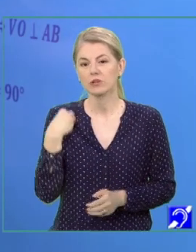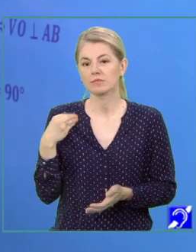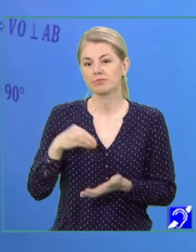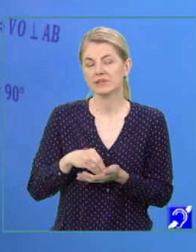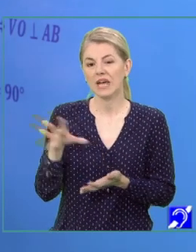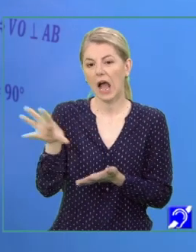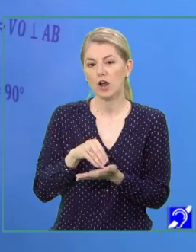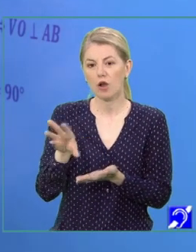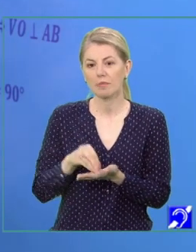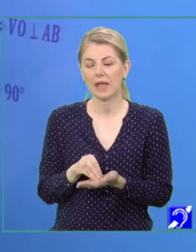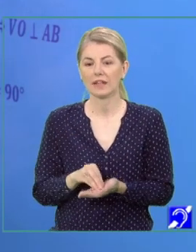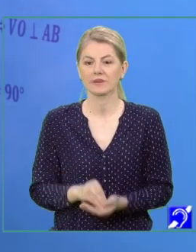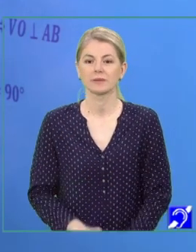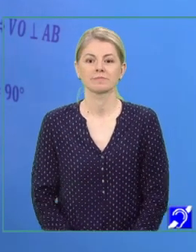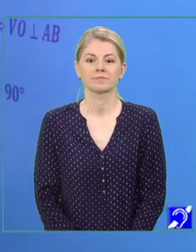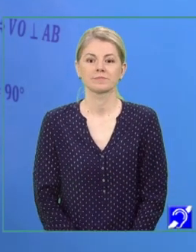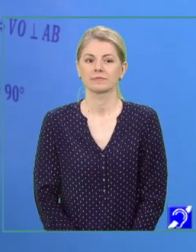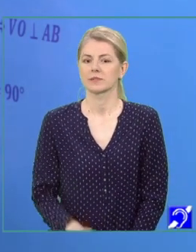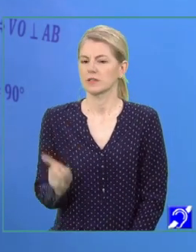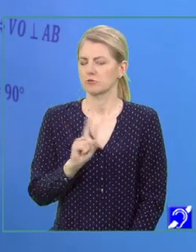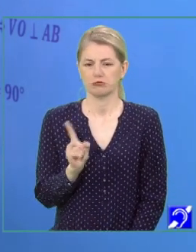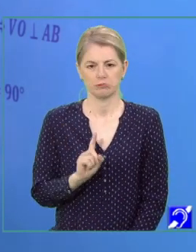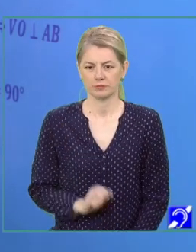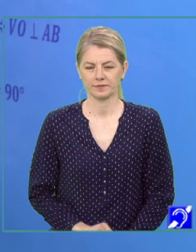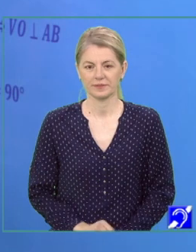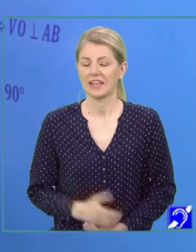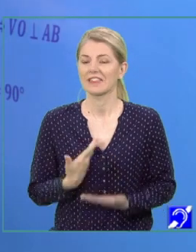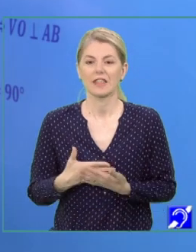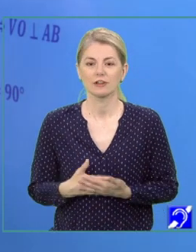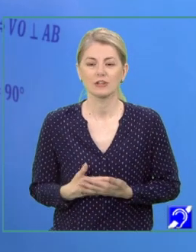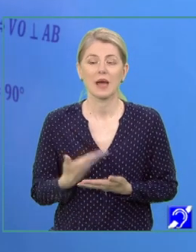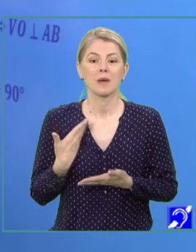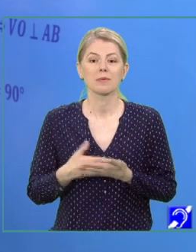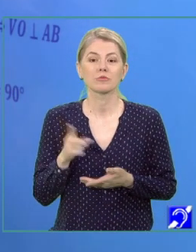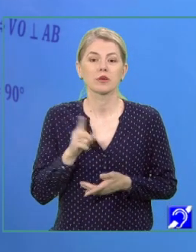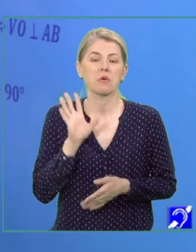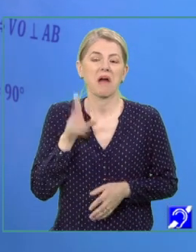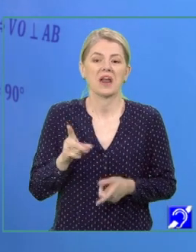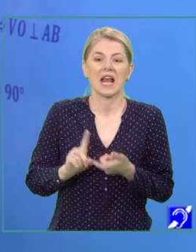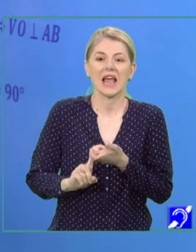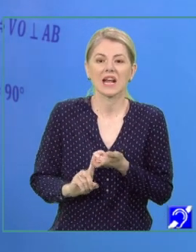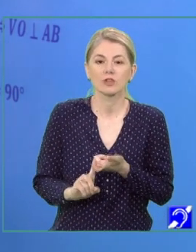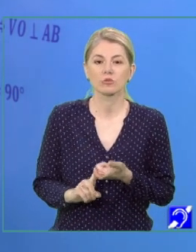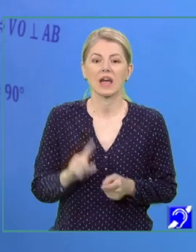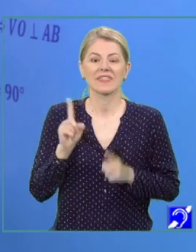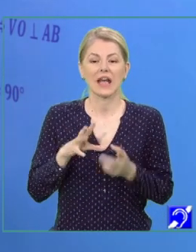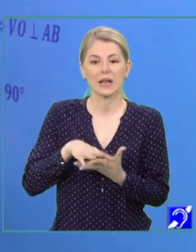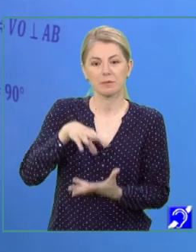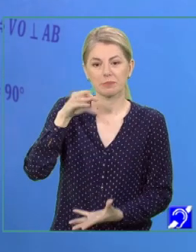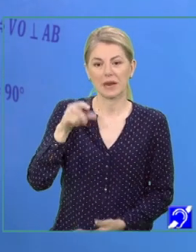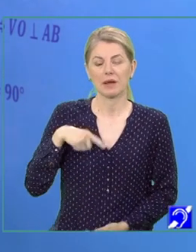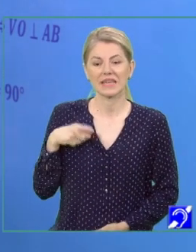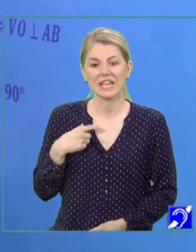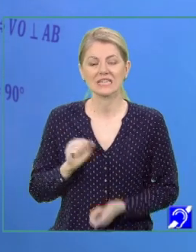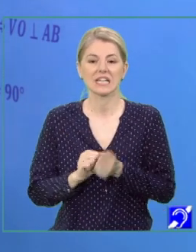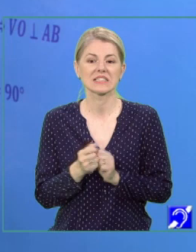am copiat din testul oficial? Nu, dragii mei. De ce? Pentru că nu are nicio relevanță faptul că piramida este